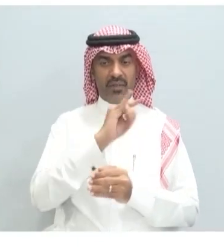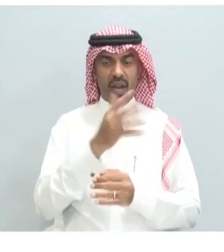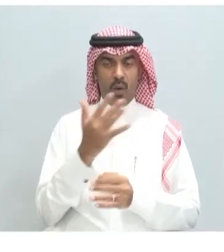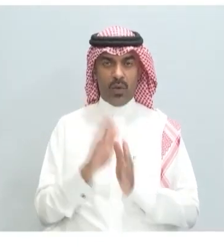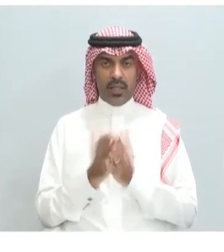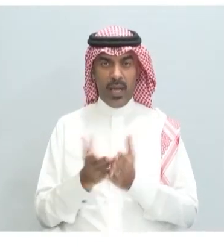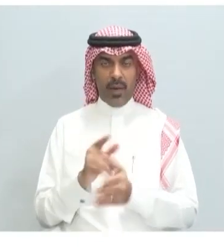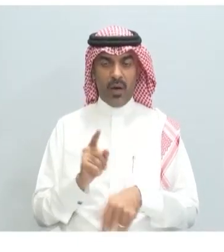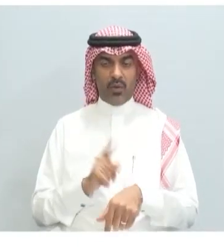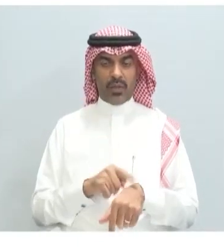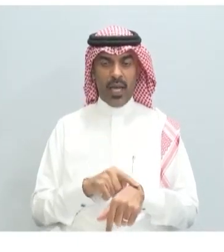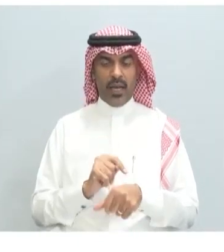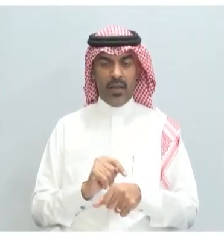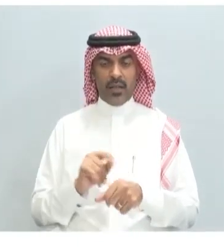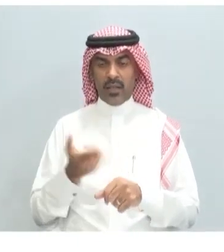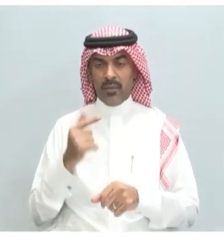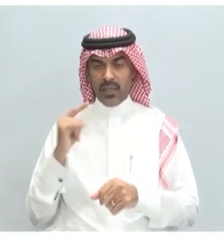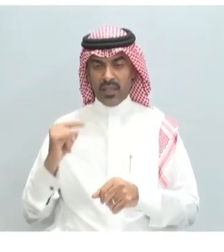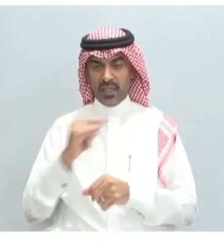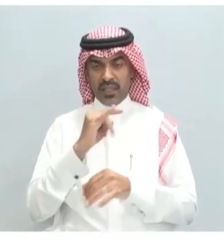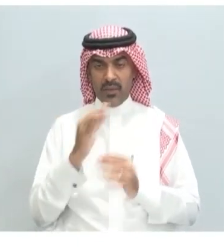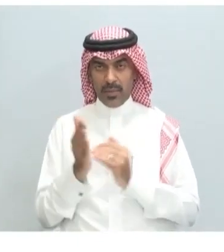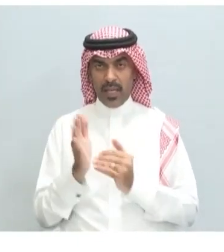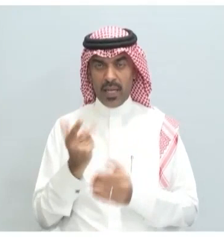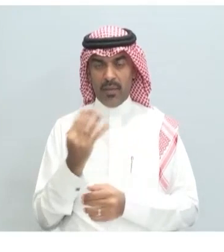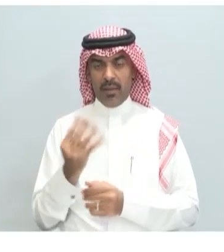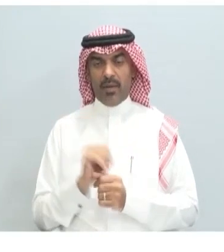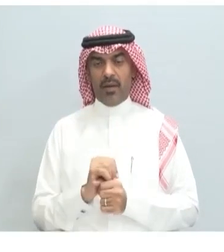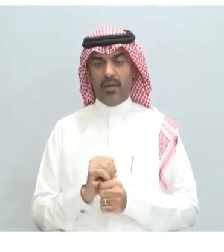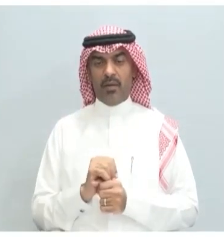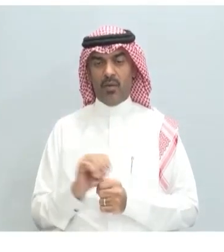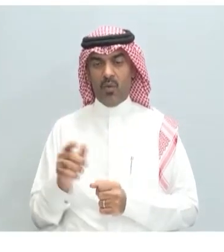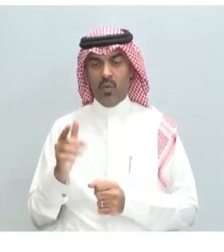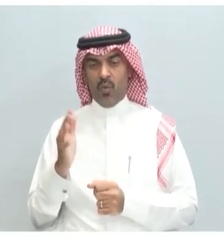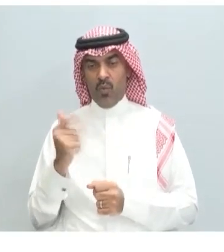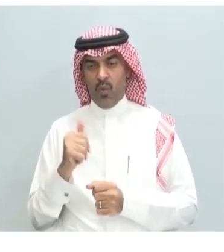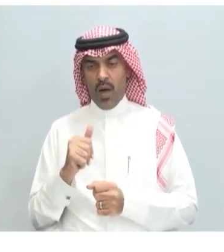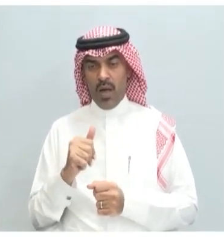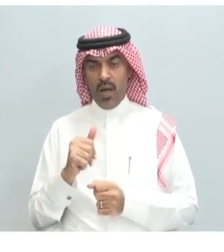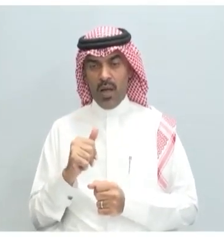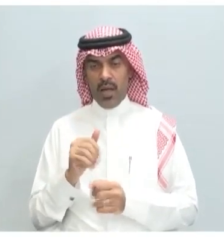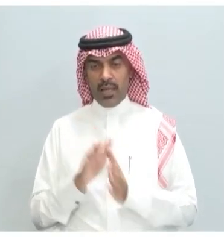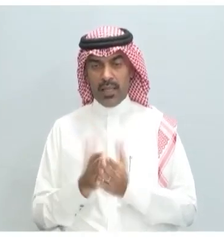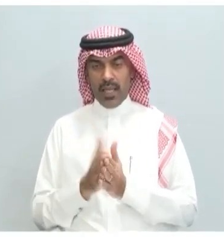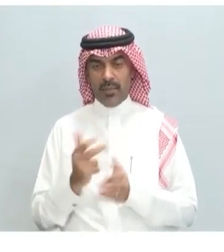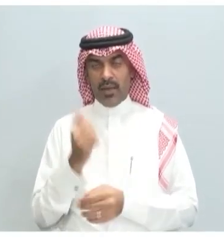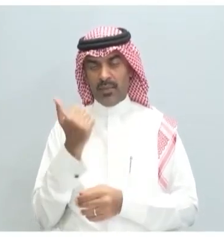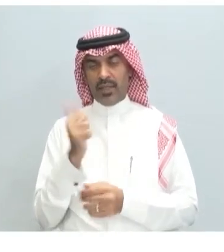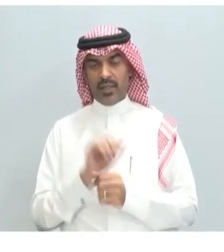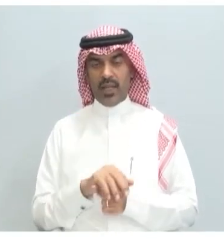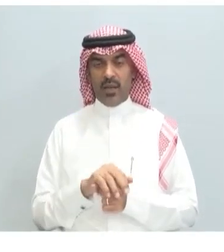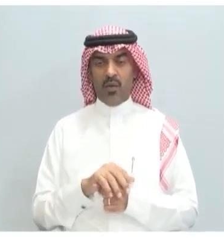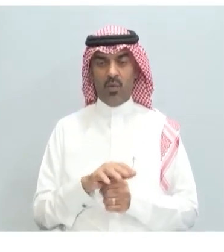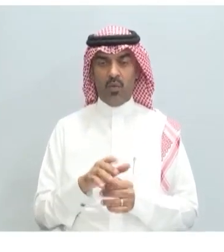الكتب عندك 6 من اصل 30 و الساعات عندك 10 من اصل